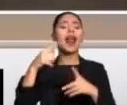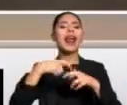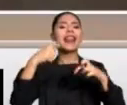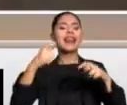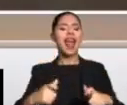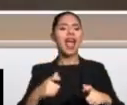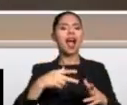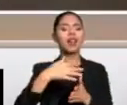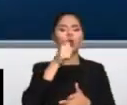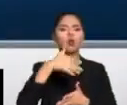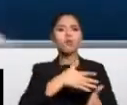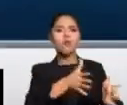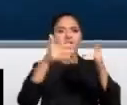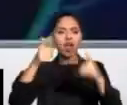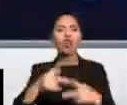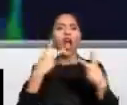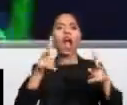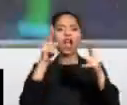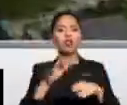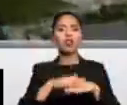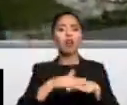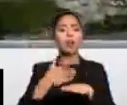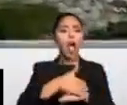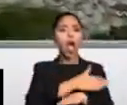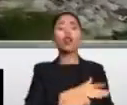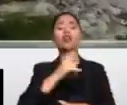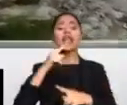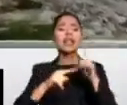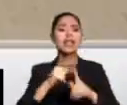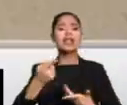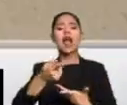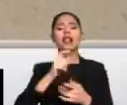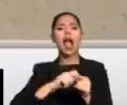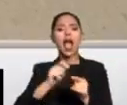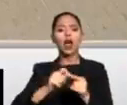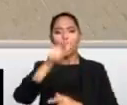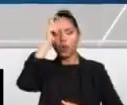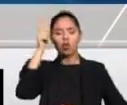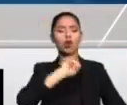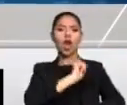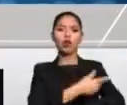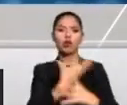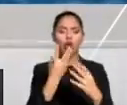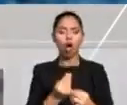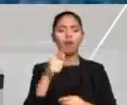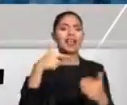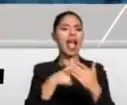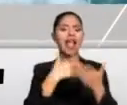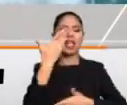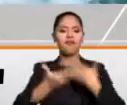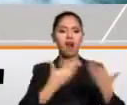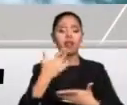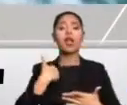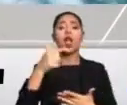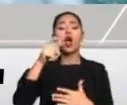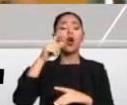açılışını yaptı. Öncesinde ise siyasi ve ekonomik alanda güçlü Türkiye hedefini çizdi. Maalesef ülkemizde kendi